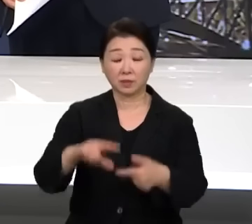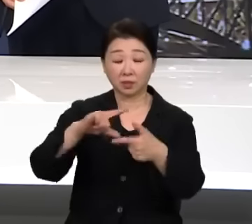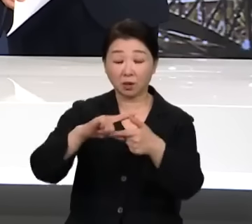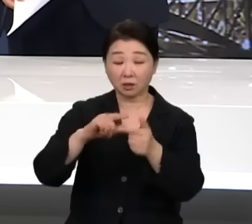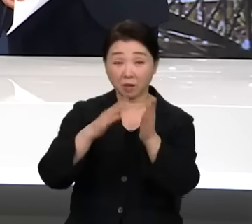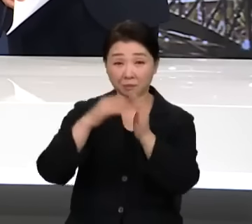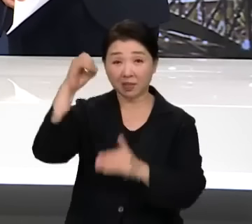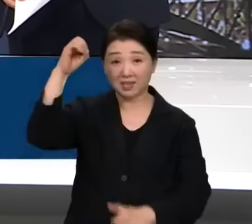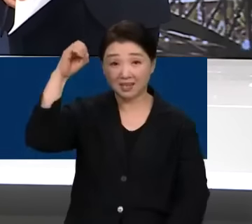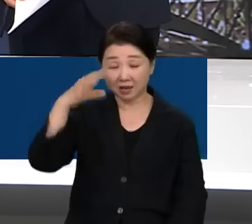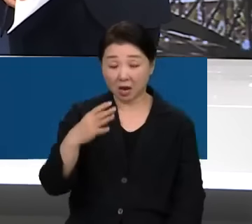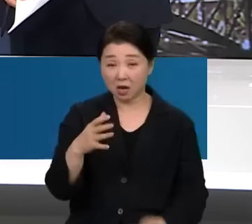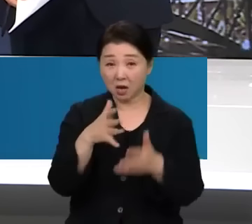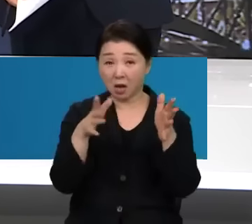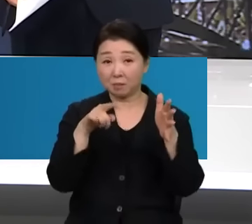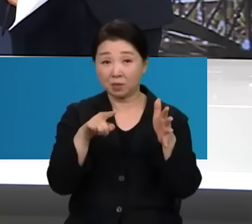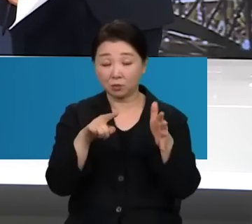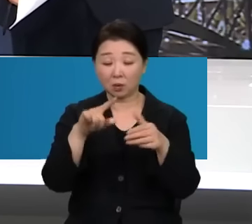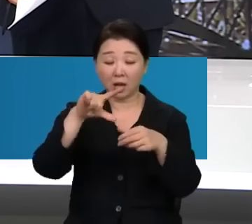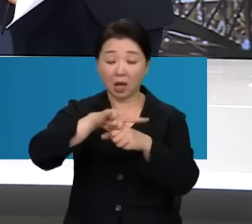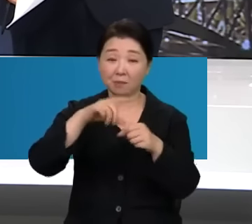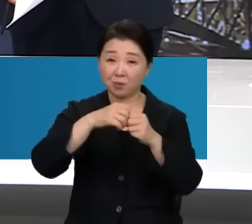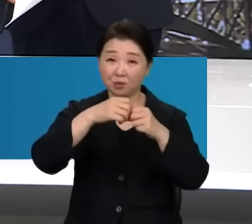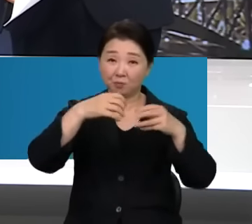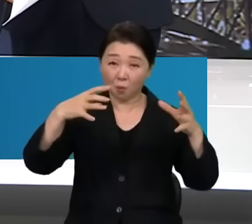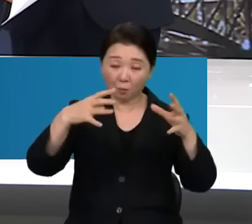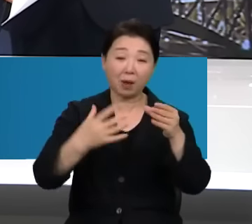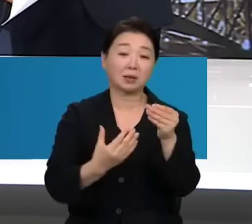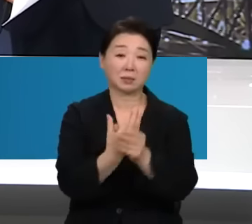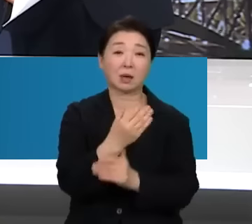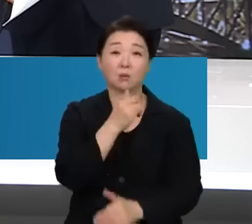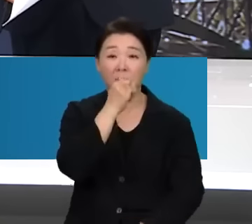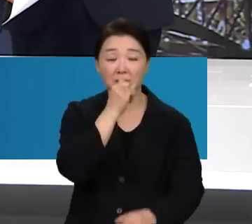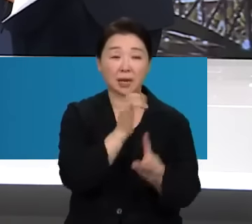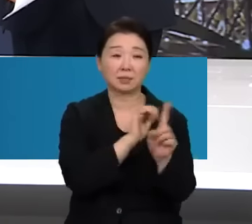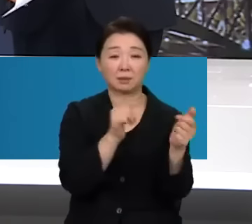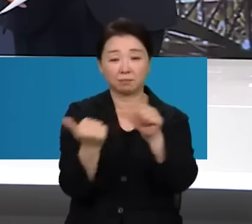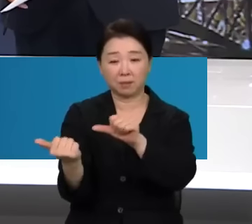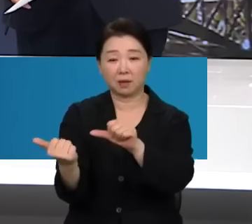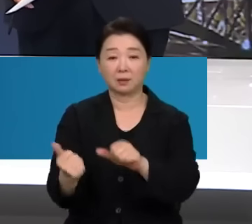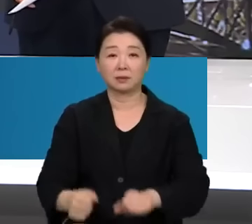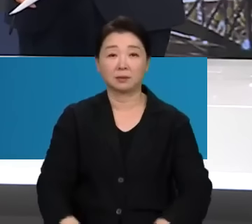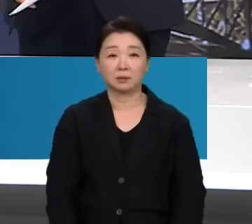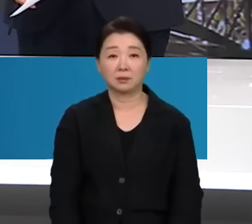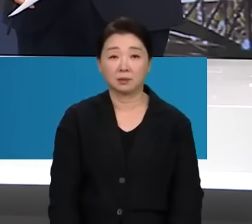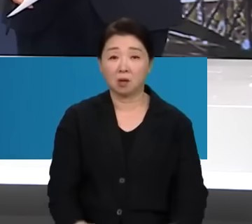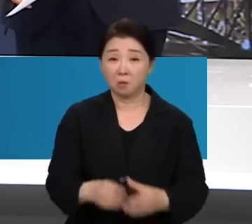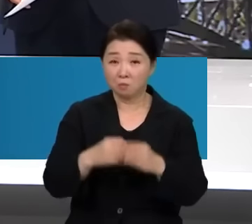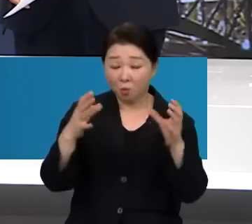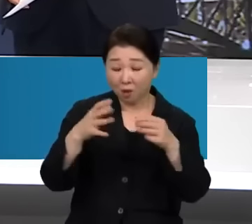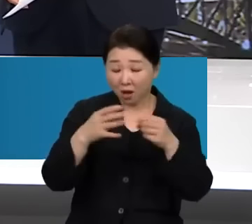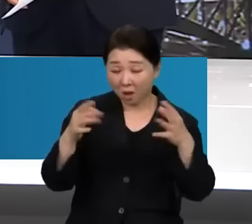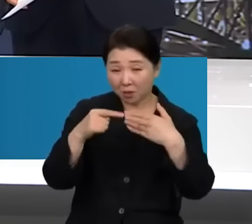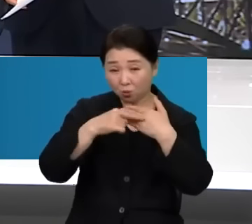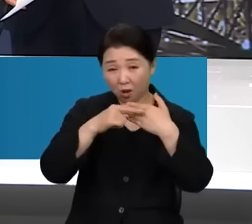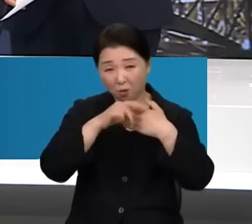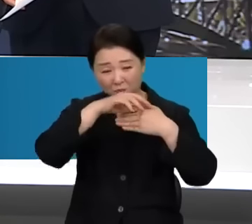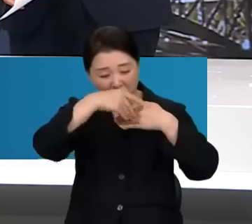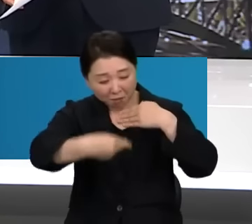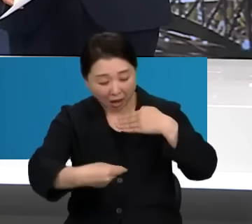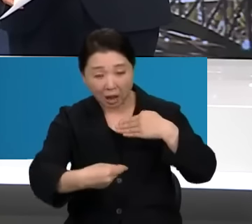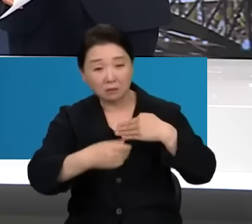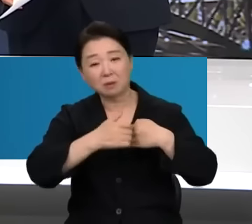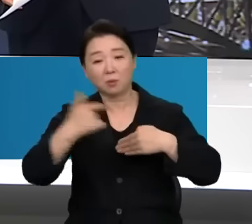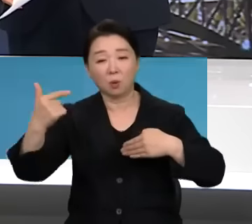경남 밀양의 한 아파트에서 LPG 폭발로 추정되는 사고가 발생해 한 명이 숨졌습니다. 폭발은 아파트 외벽이 떨어져 나갈